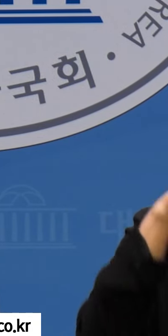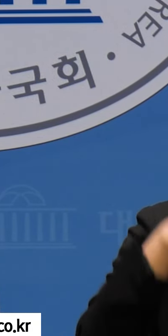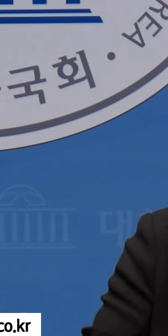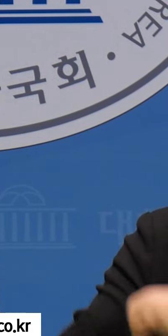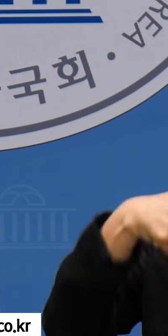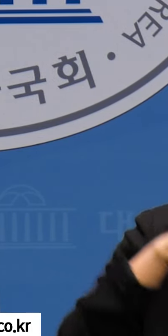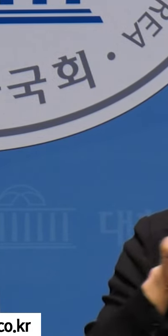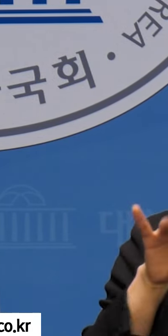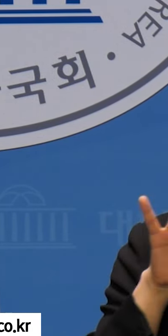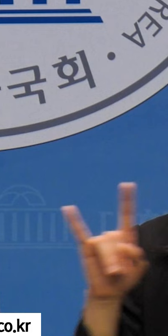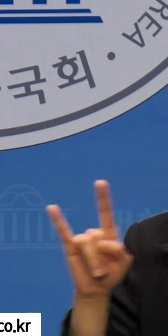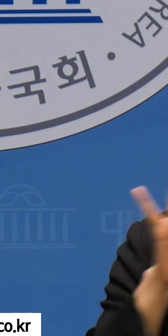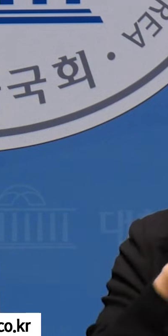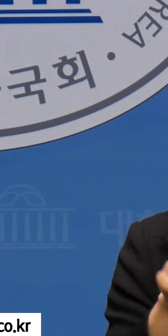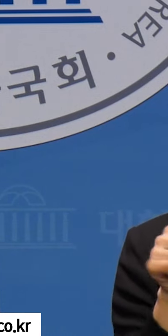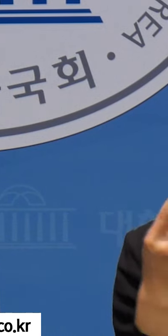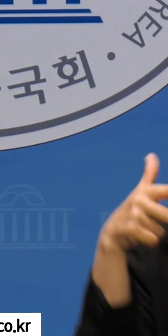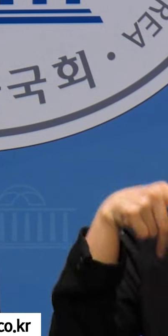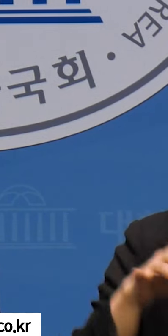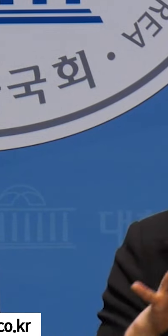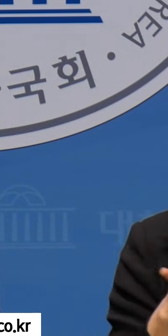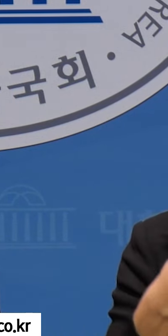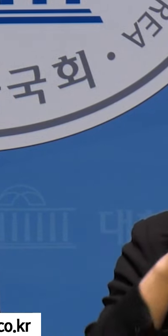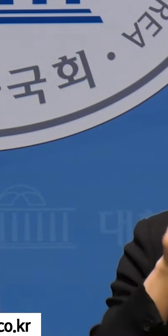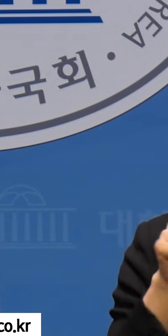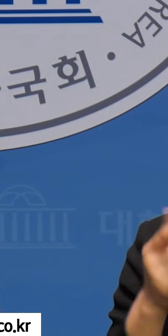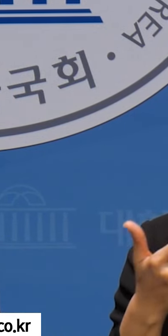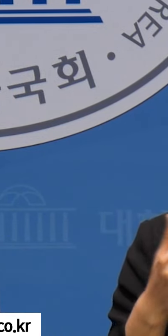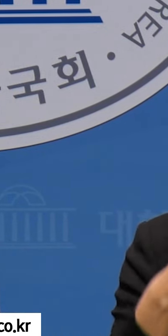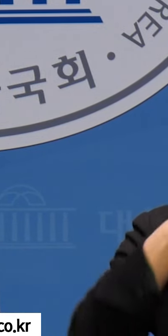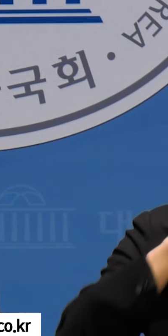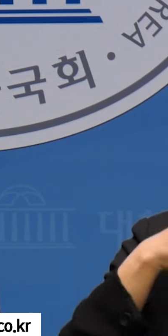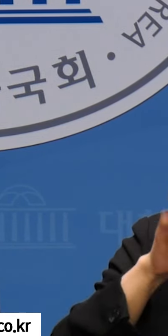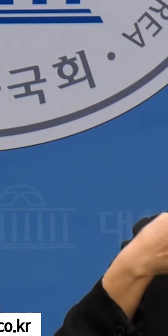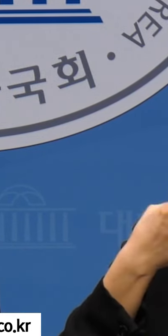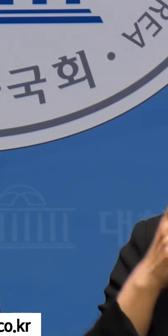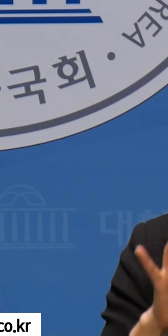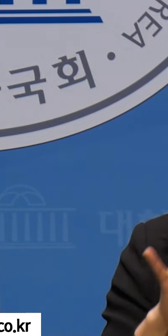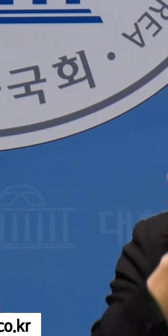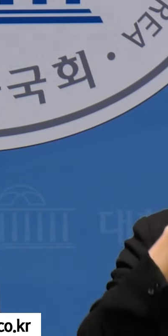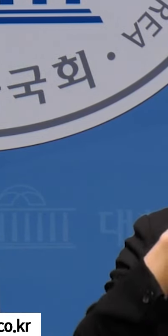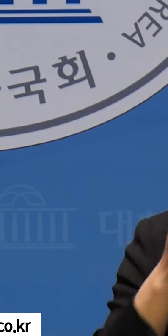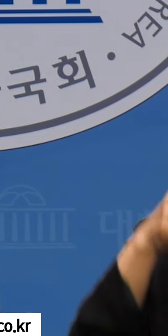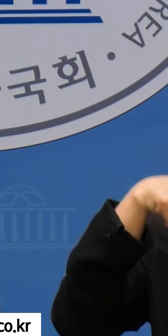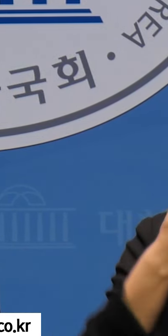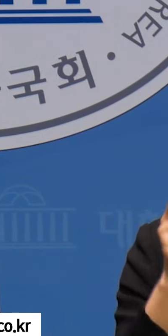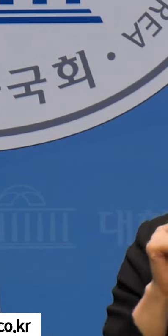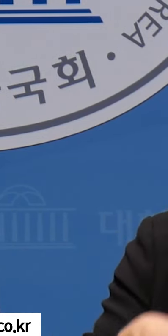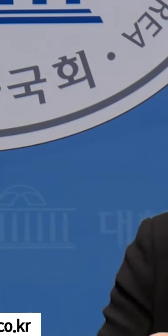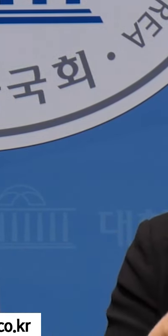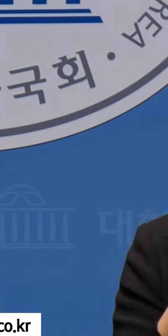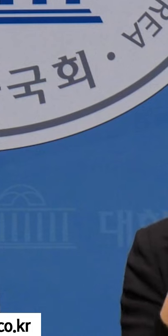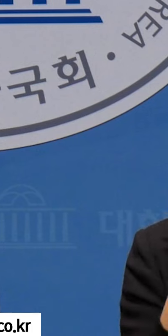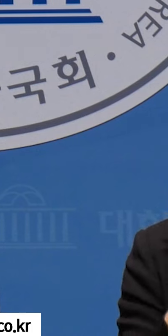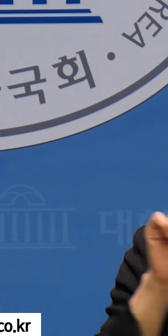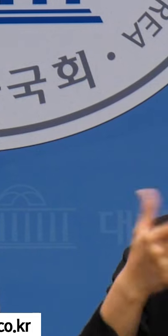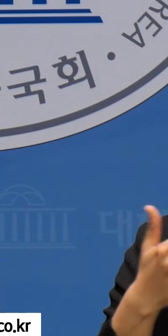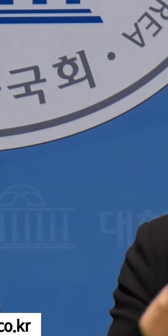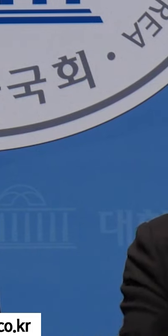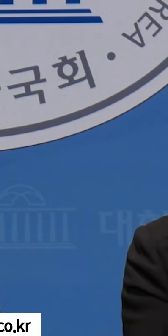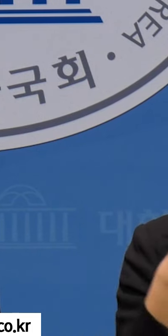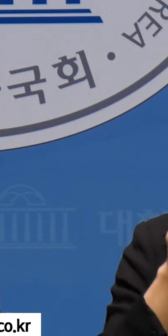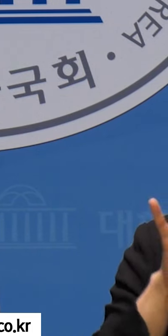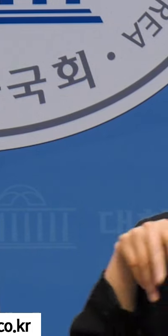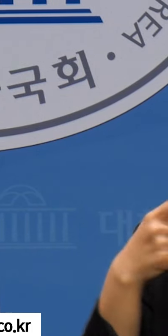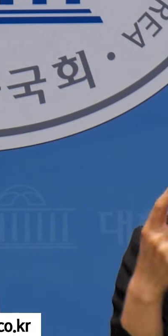추미애, 윤호중, 김태년, 권칠승, 박선원, 김준혁, 김용만,